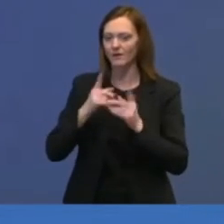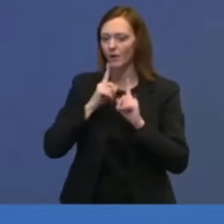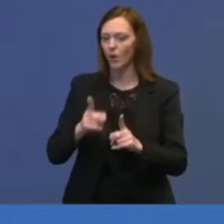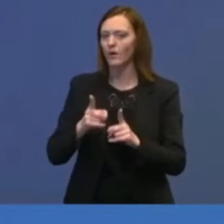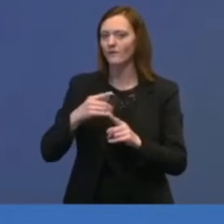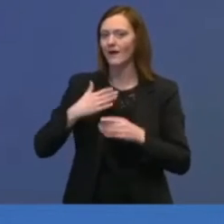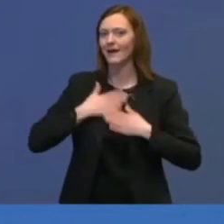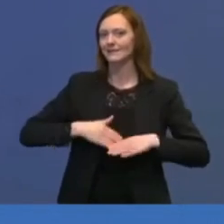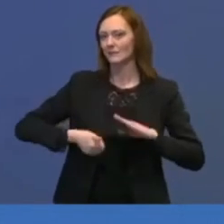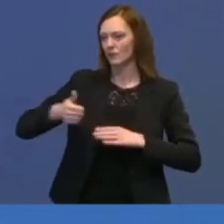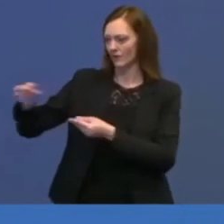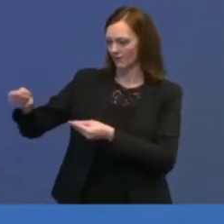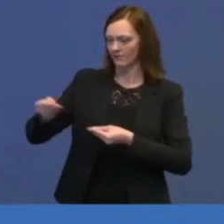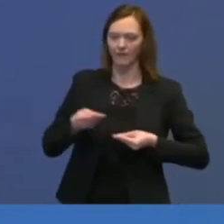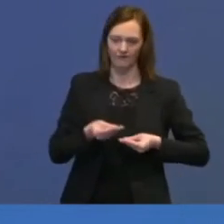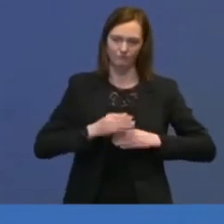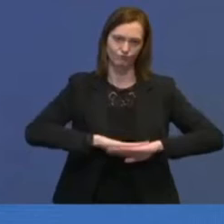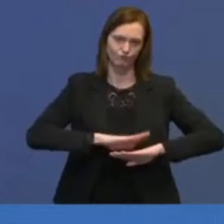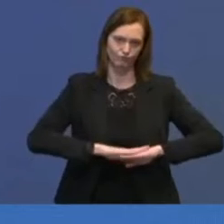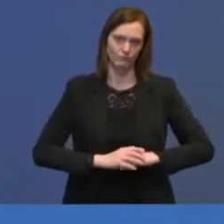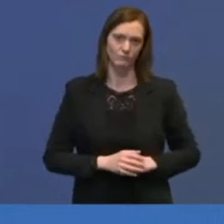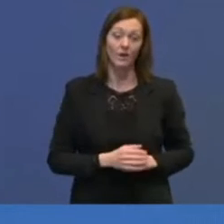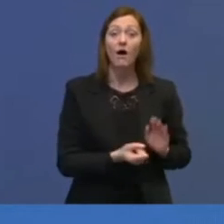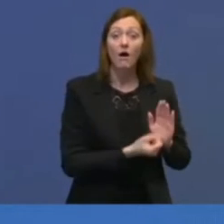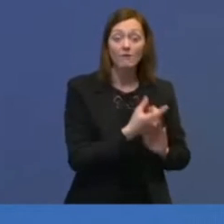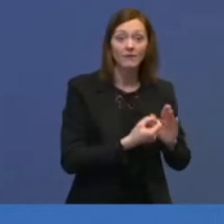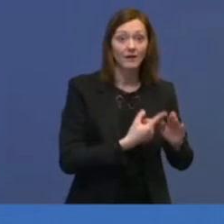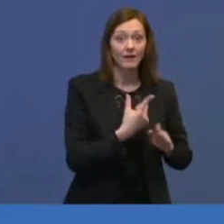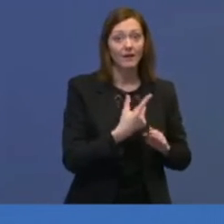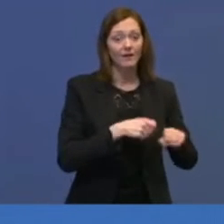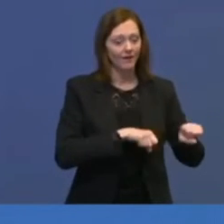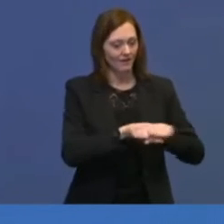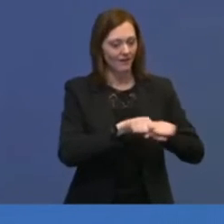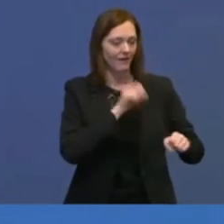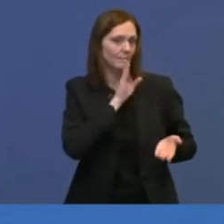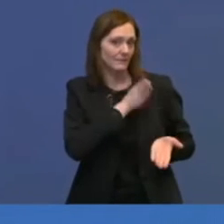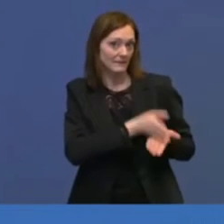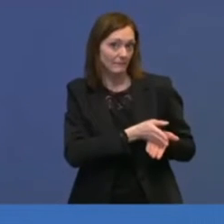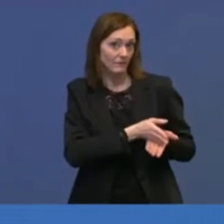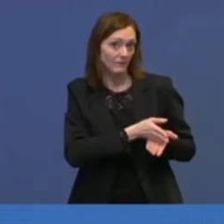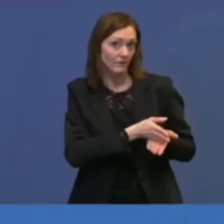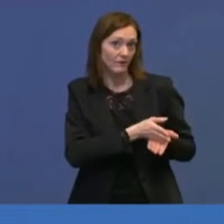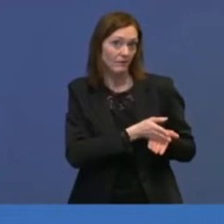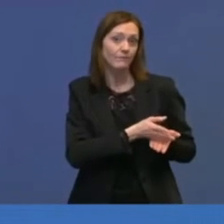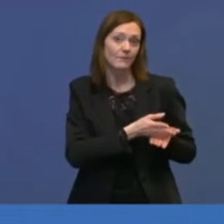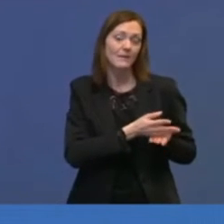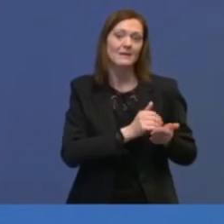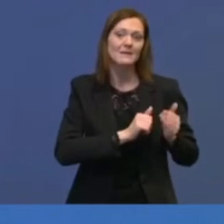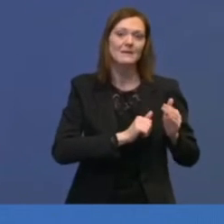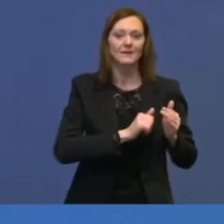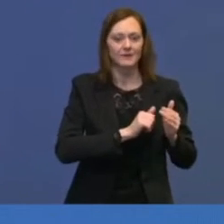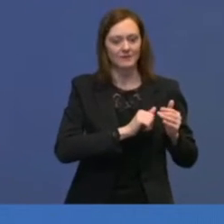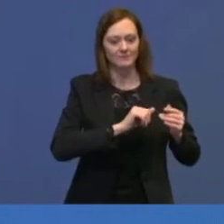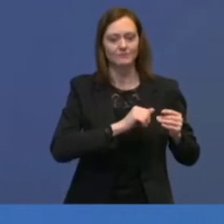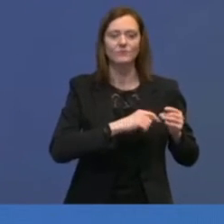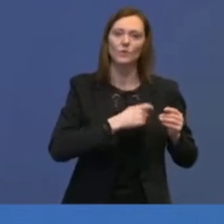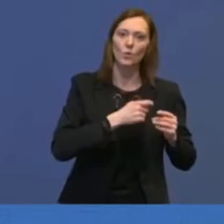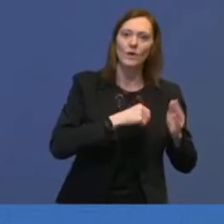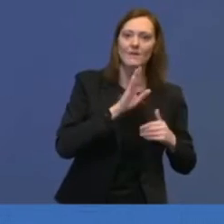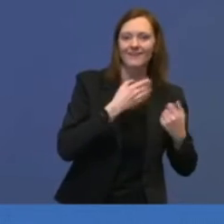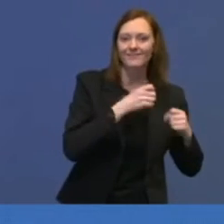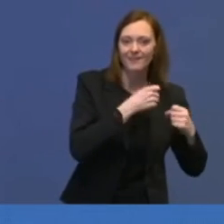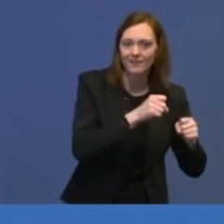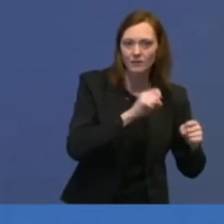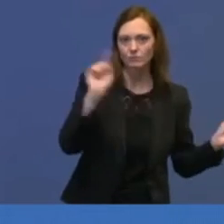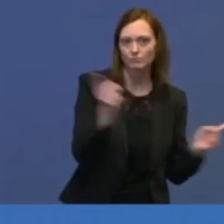haafimaadka. Meela haa qaar waxa ay dewluduk aamisey in xairaada haa laddibqiyo in